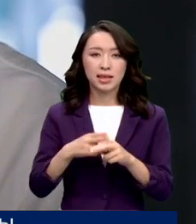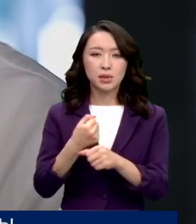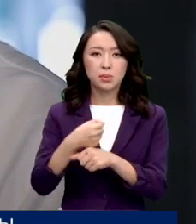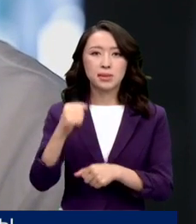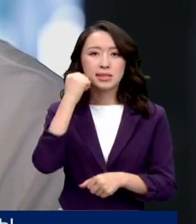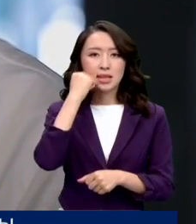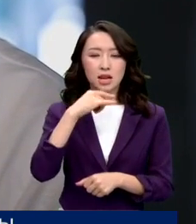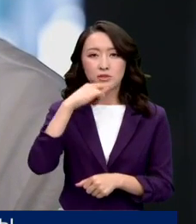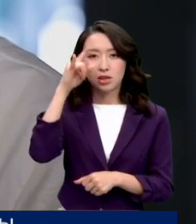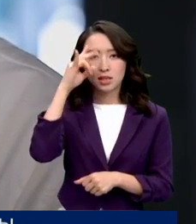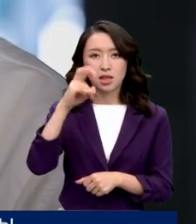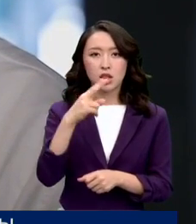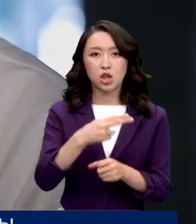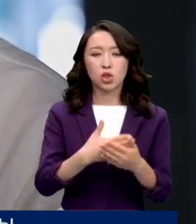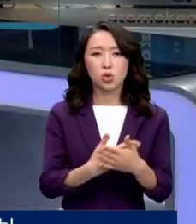старого Казахстана над новым.